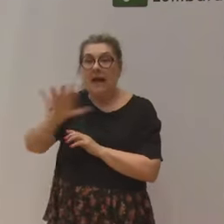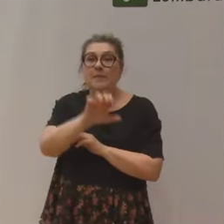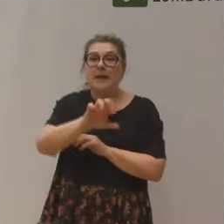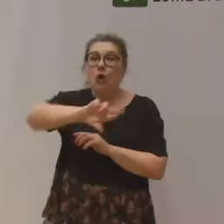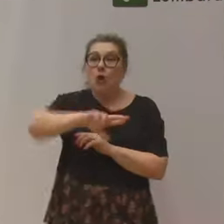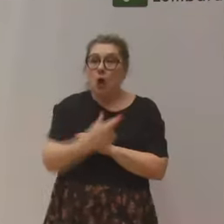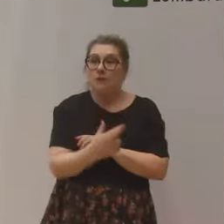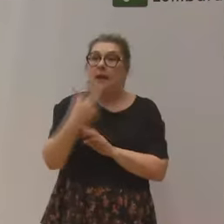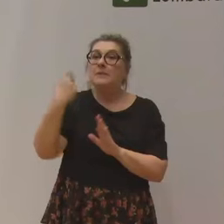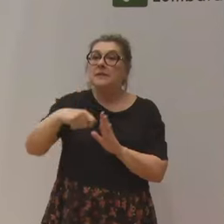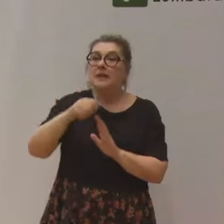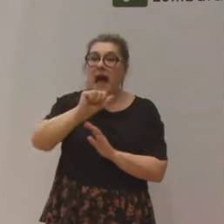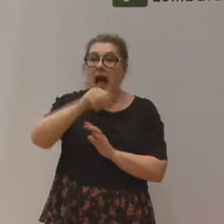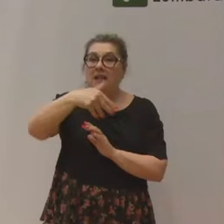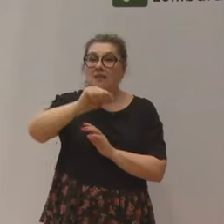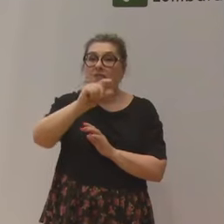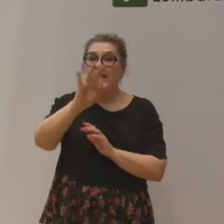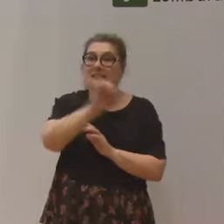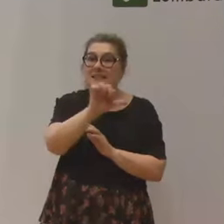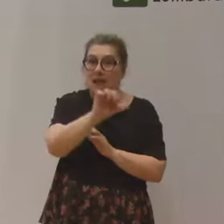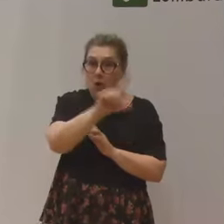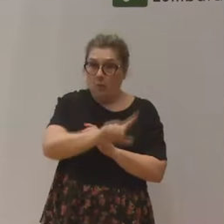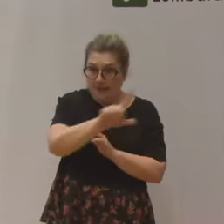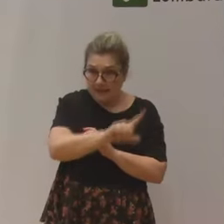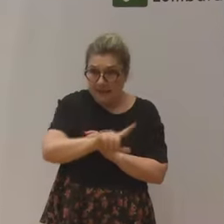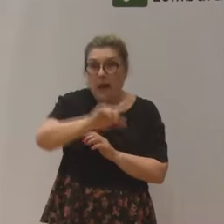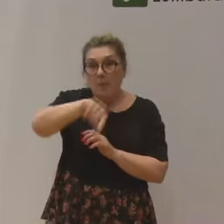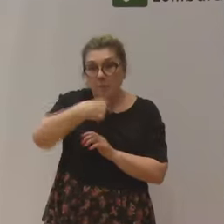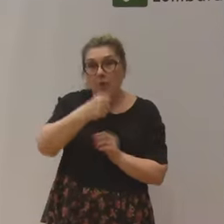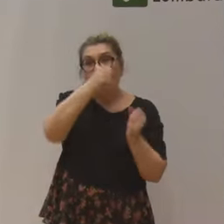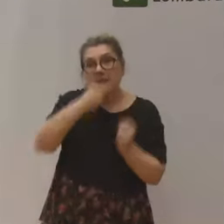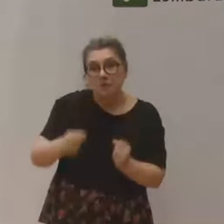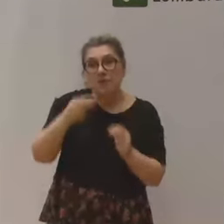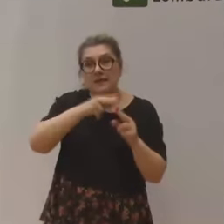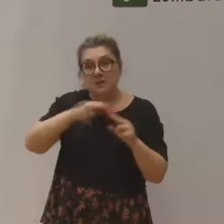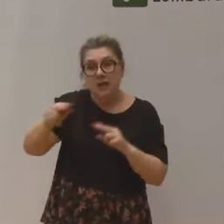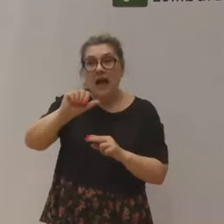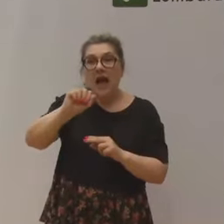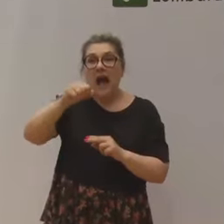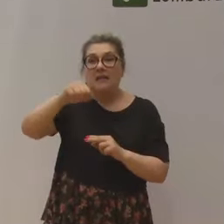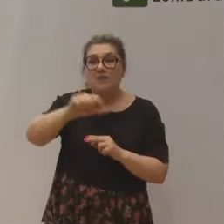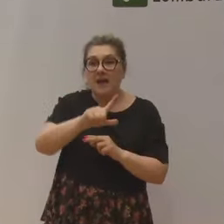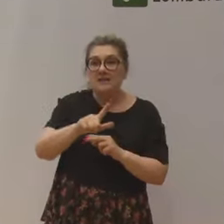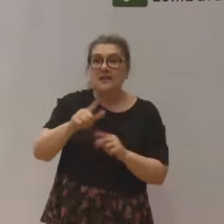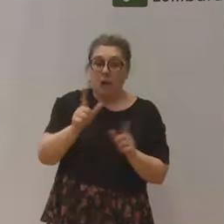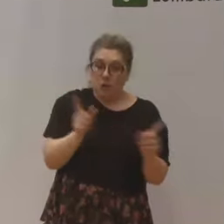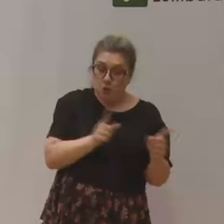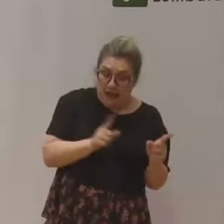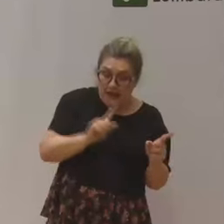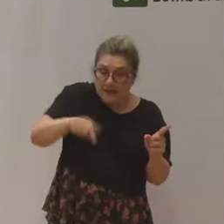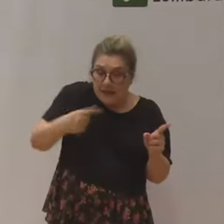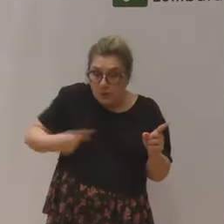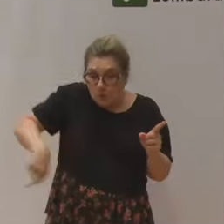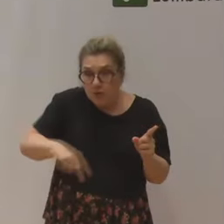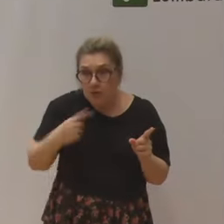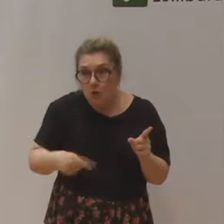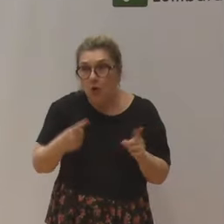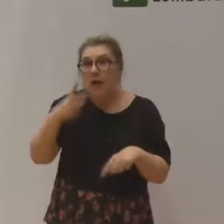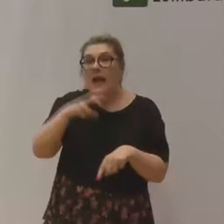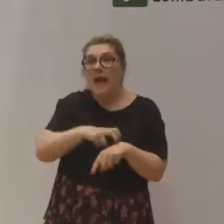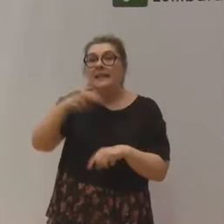Rota, presidente di ANFAS Lombardia, presidente anche di Fondazione Nazionale ANFAS durante e dopo di noi, e la dottoressa